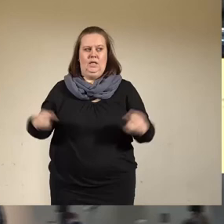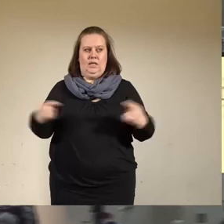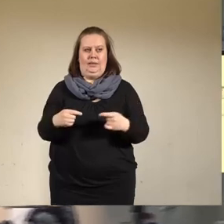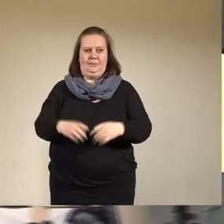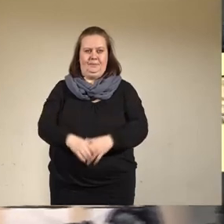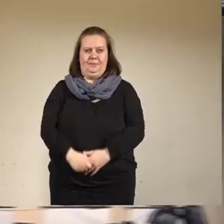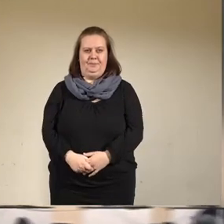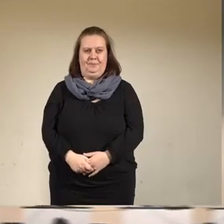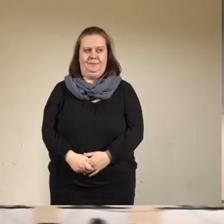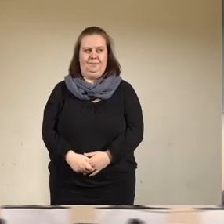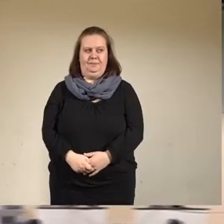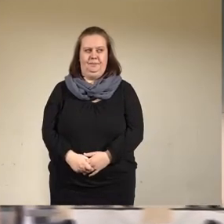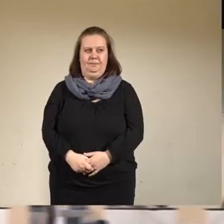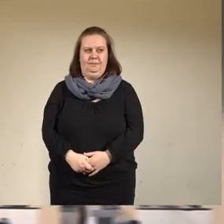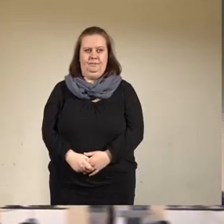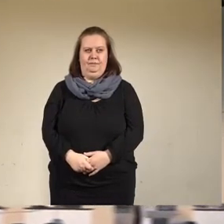Gegenstimmen?